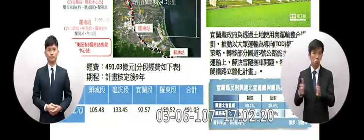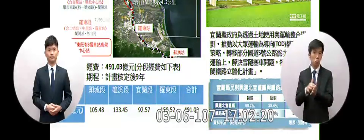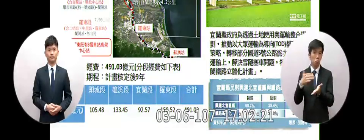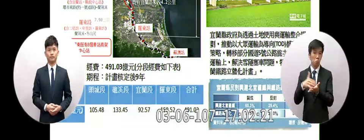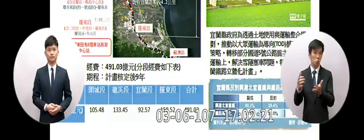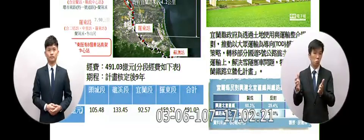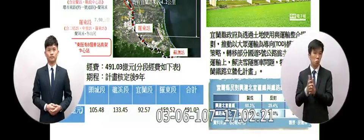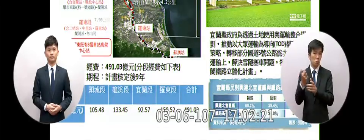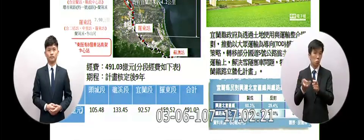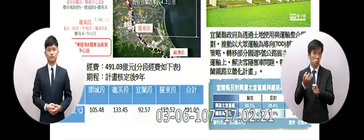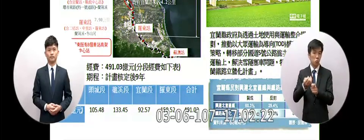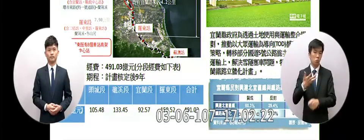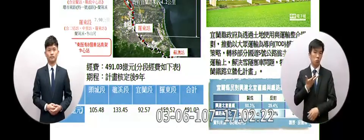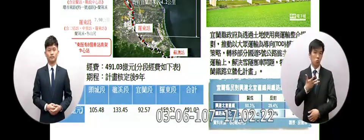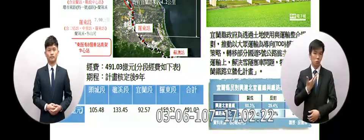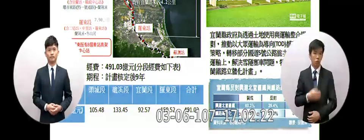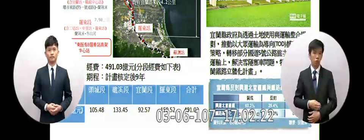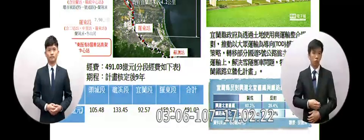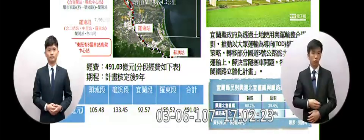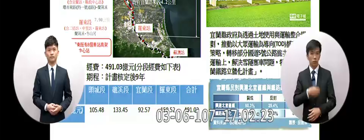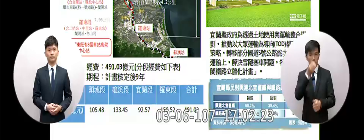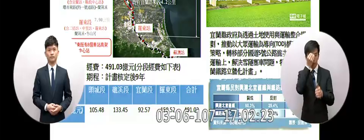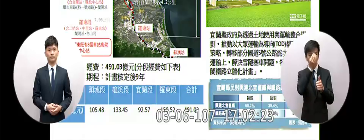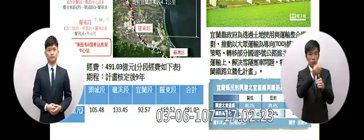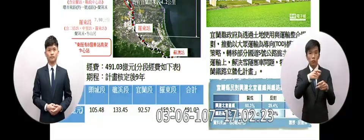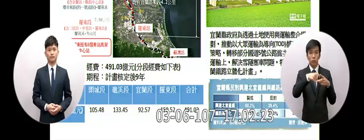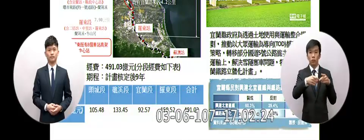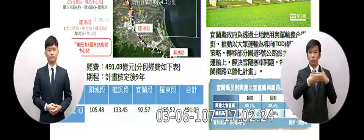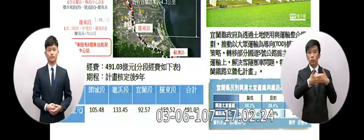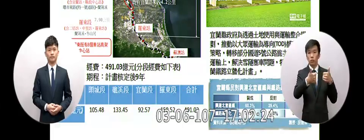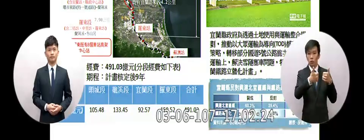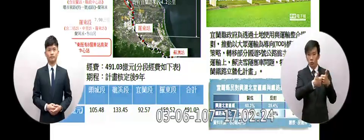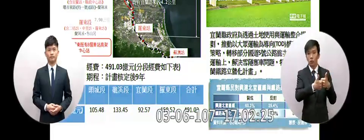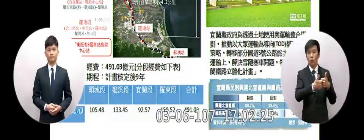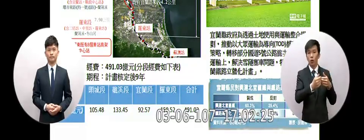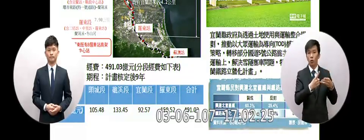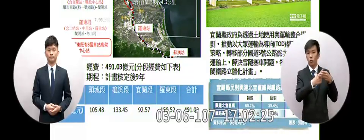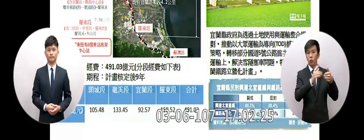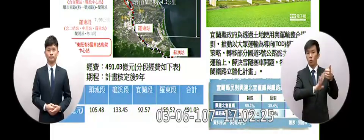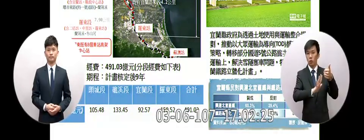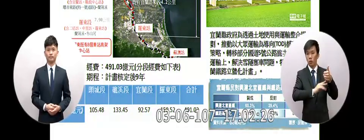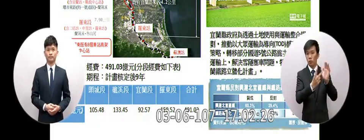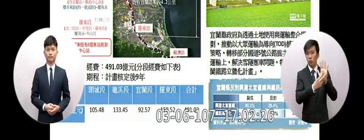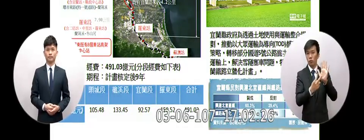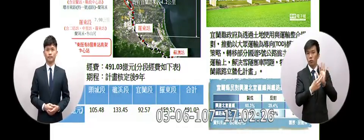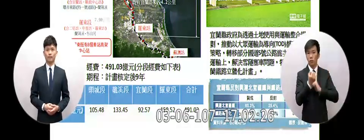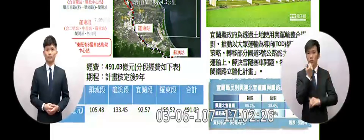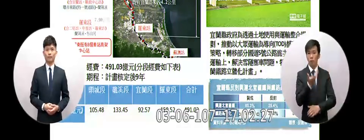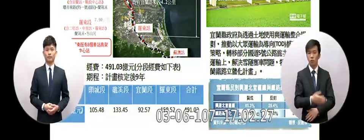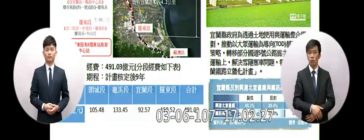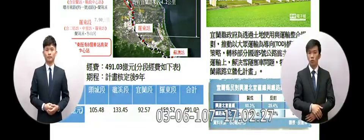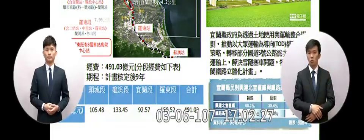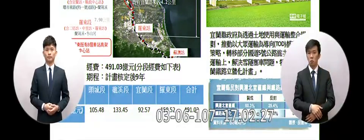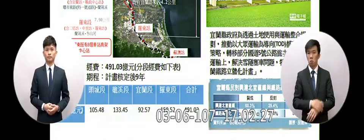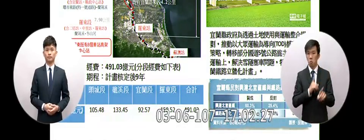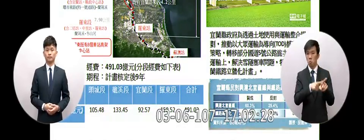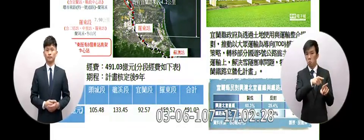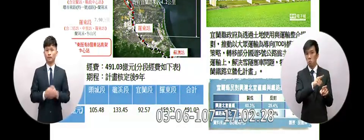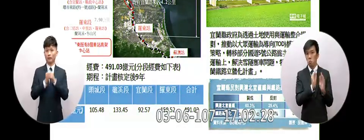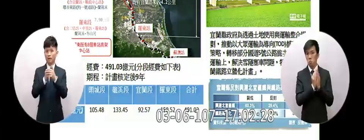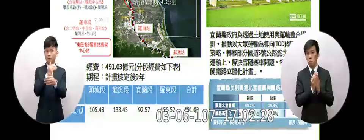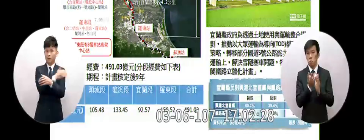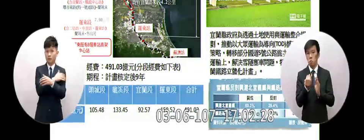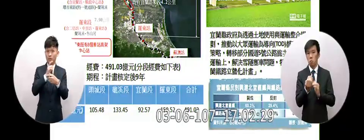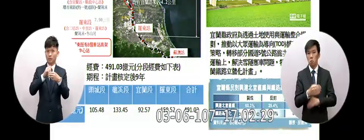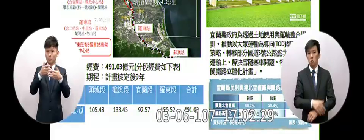想是不是请那个我们工程会吴主委能够说明一下？你以你的规划来，你的推进， 贺成部长先跟